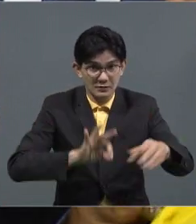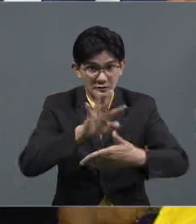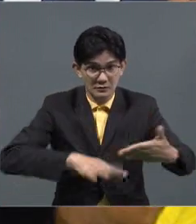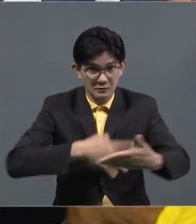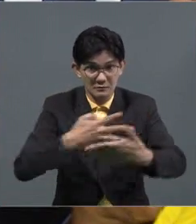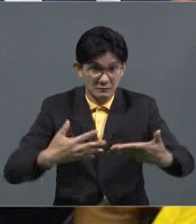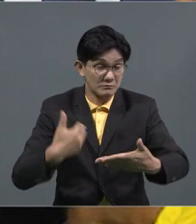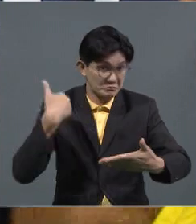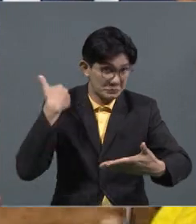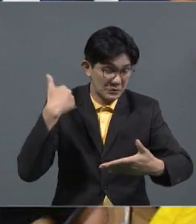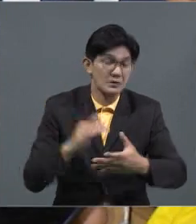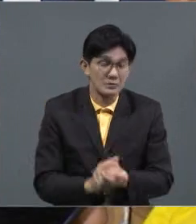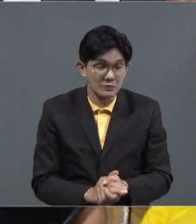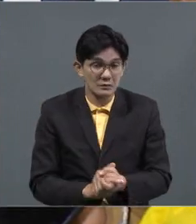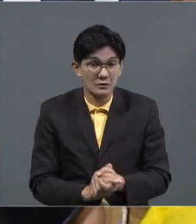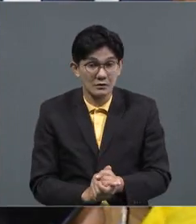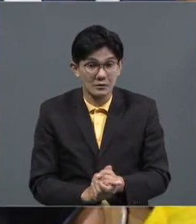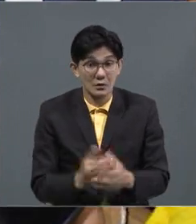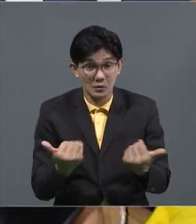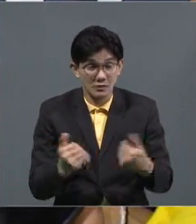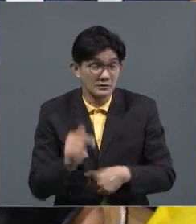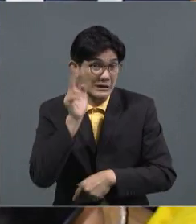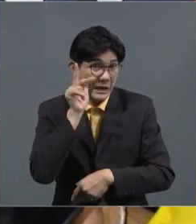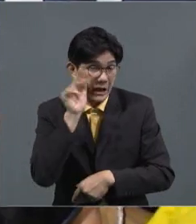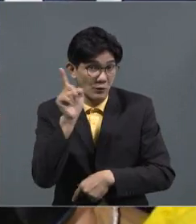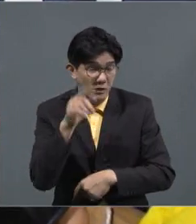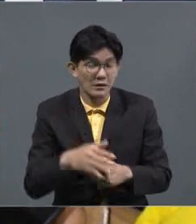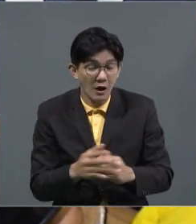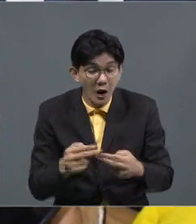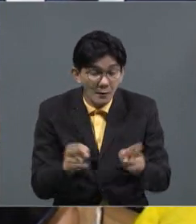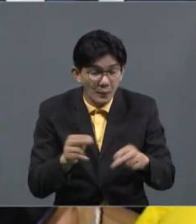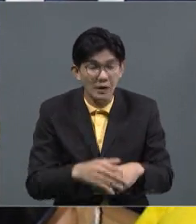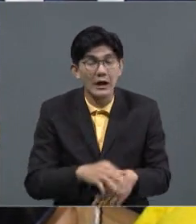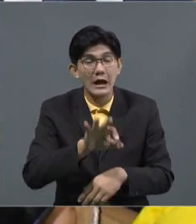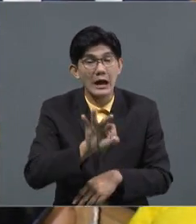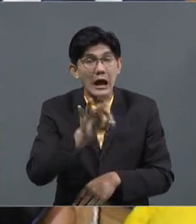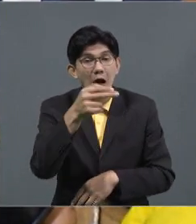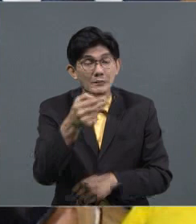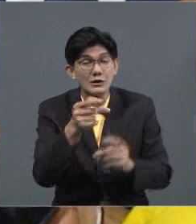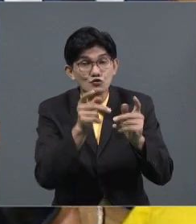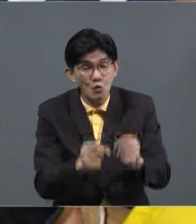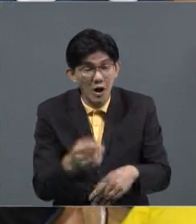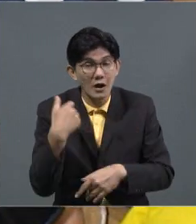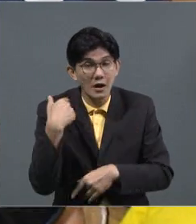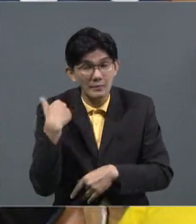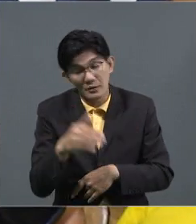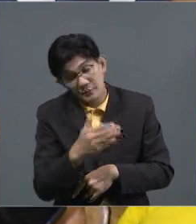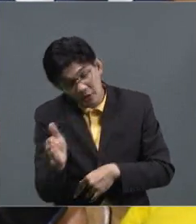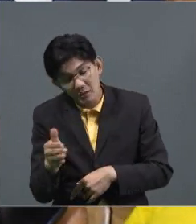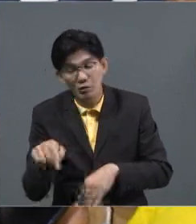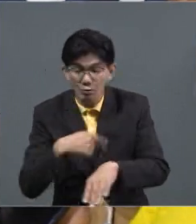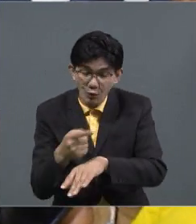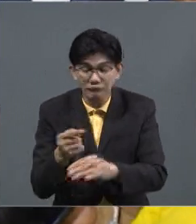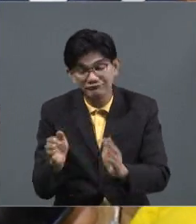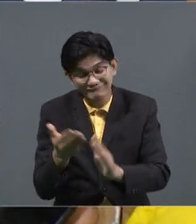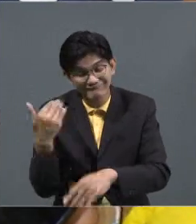วันนี้มีข่าวบอกว่าจะปล่อยประมาณ 90,000 ตัวอีกผ่านไปอีกไม่กี่ชั่วโมงมีข่าวบ